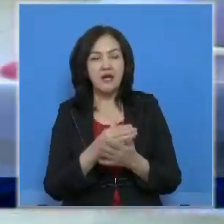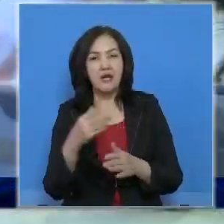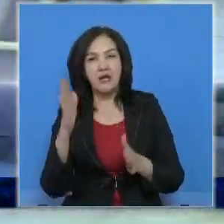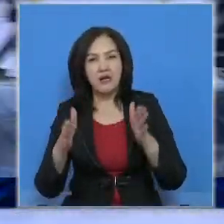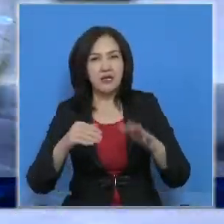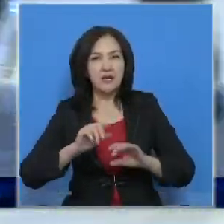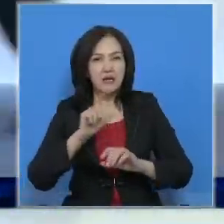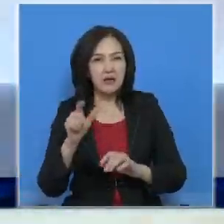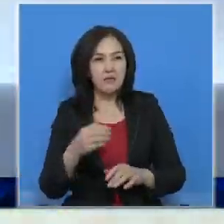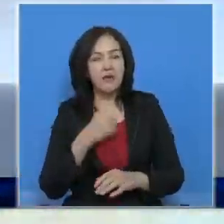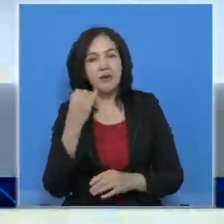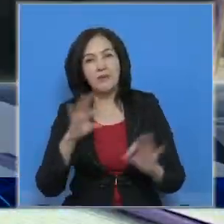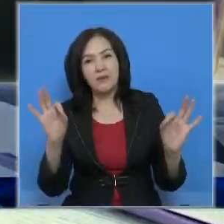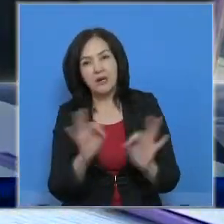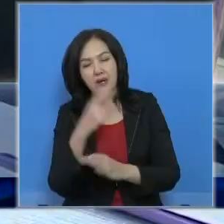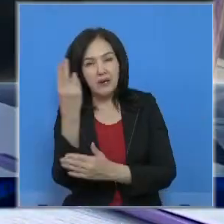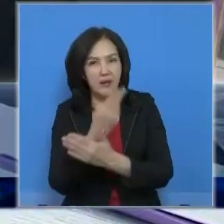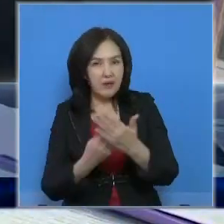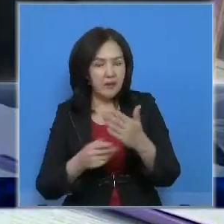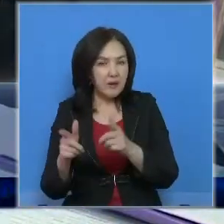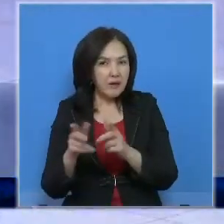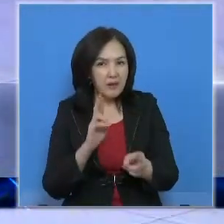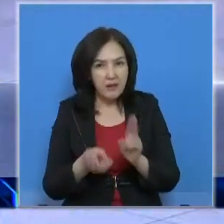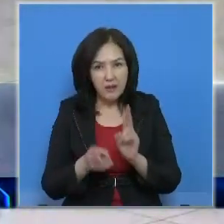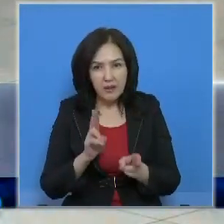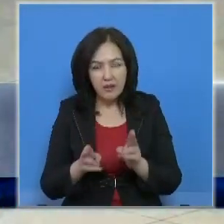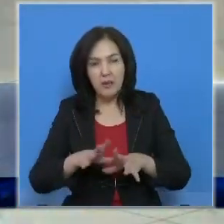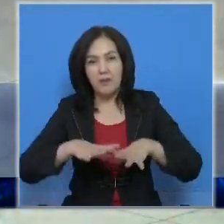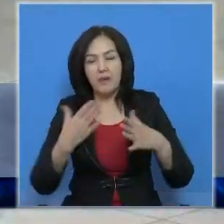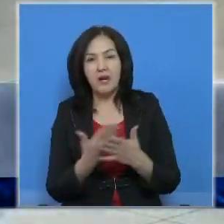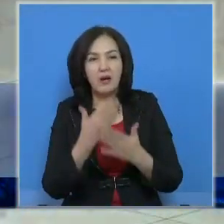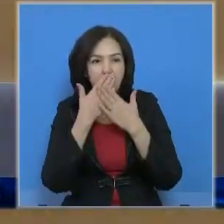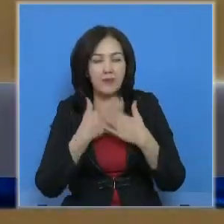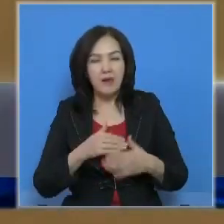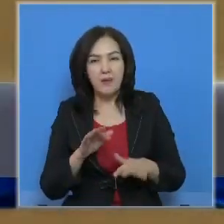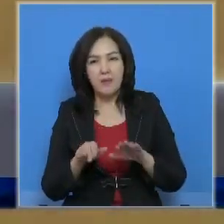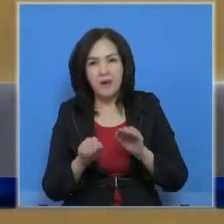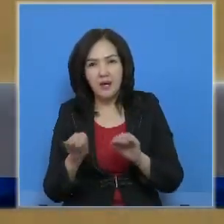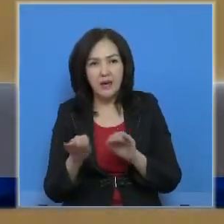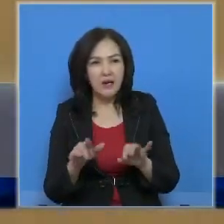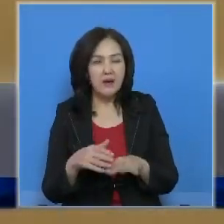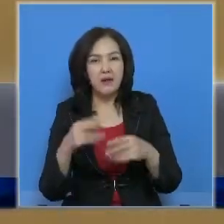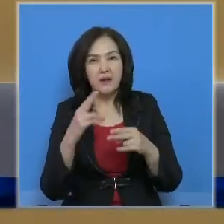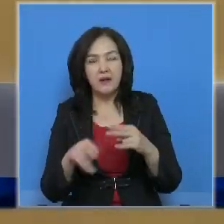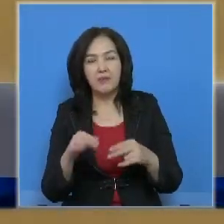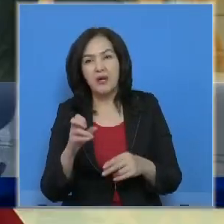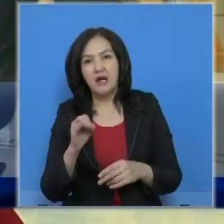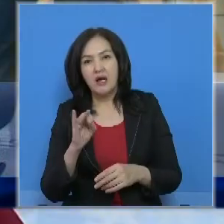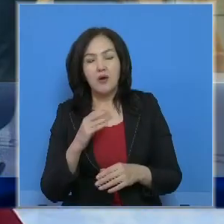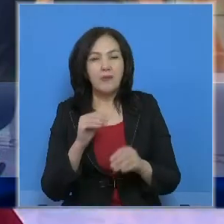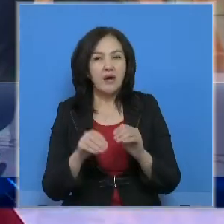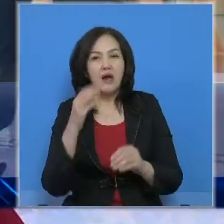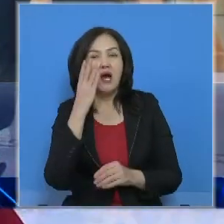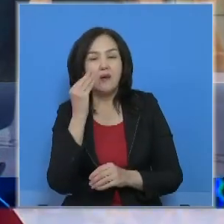разносторонний человек, увлекается пением, рисованием и готовкой. Но больше всего Айсулу любит программирование. Недавно закончила курсы на веб-разработчика